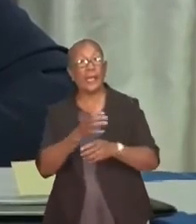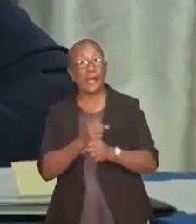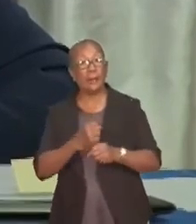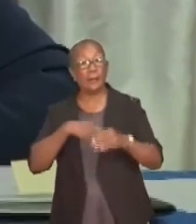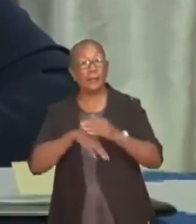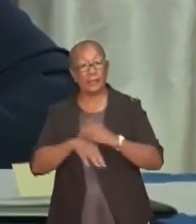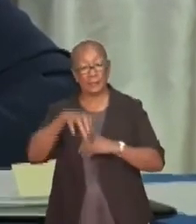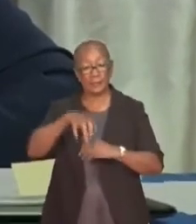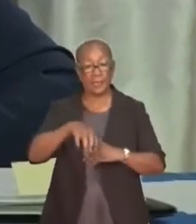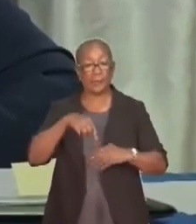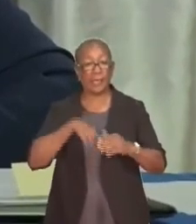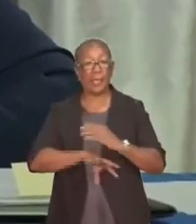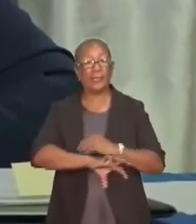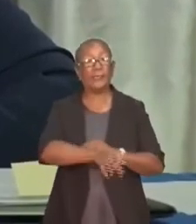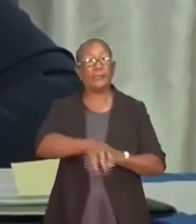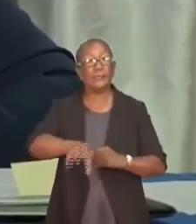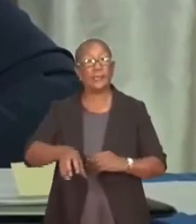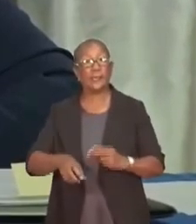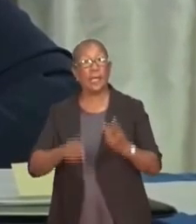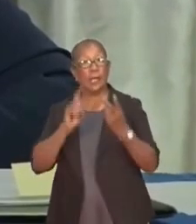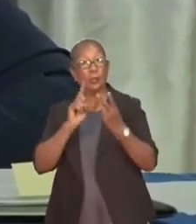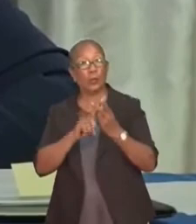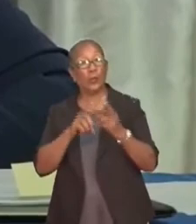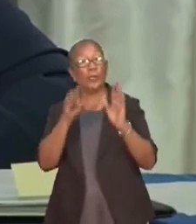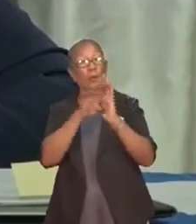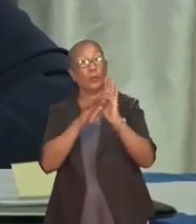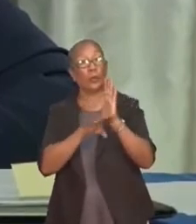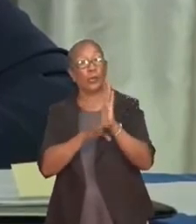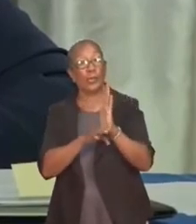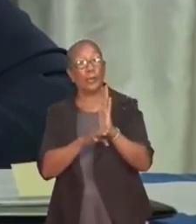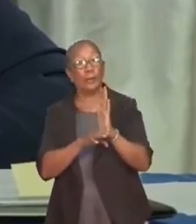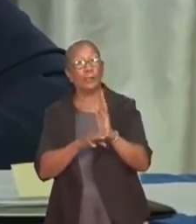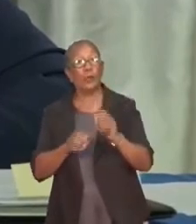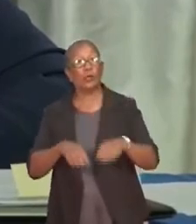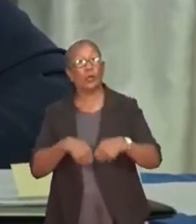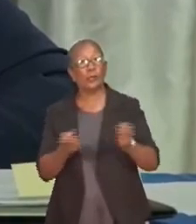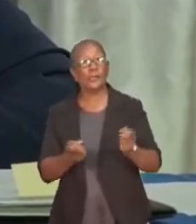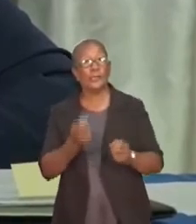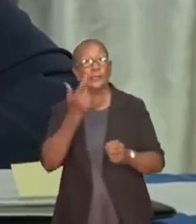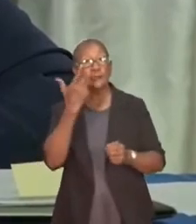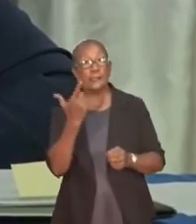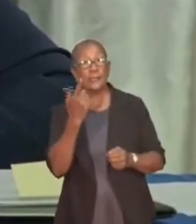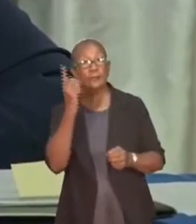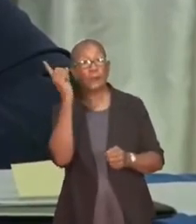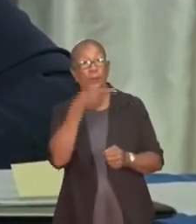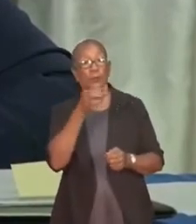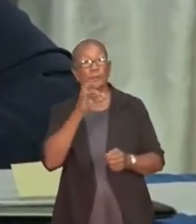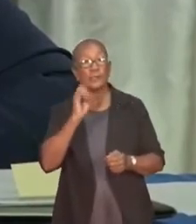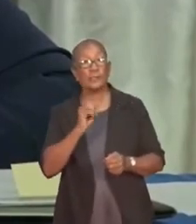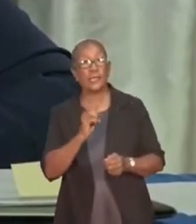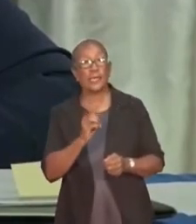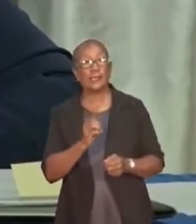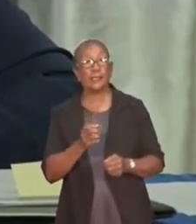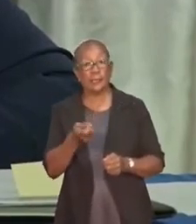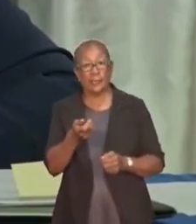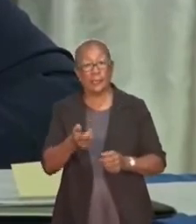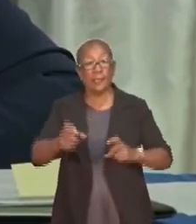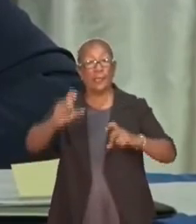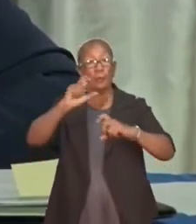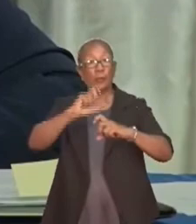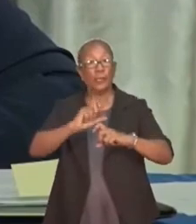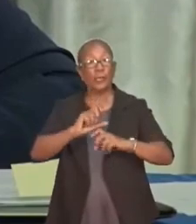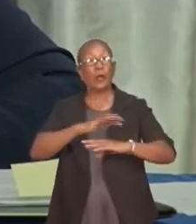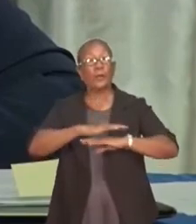en district. Het tweede programma dat uitgevoerd wordt is een 7% hypotheek op de